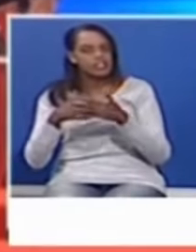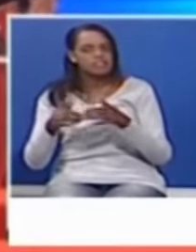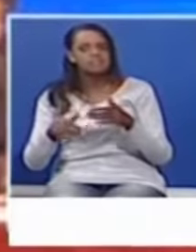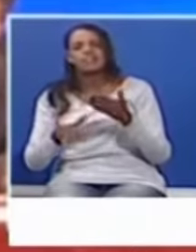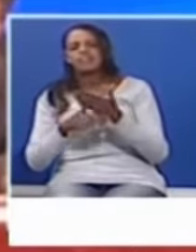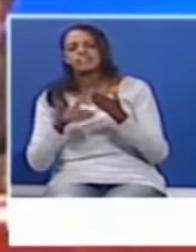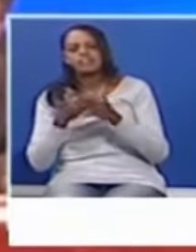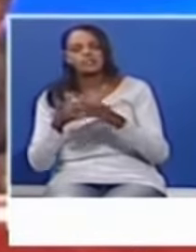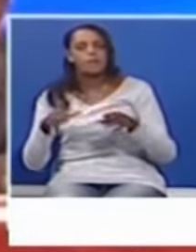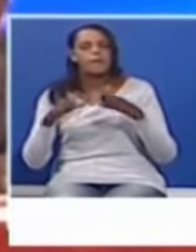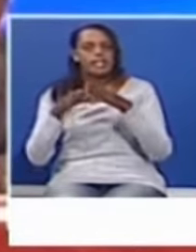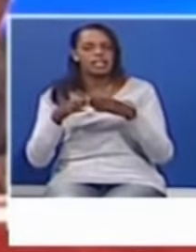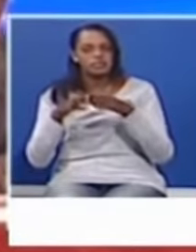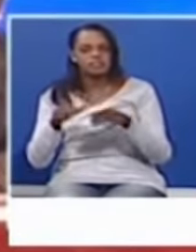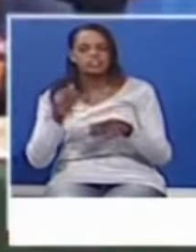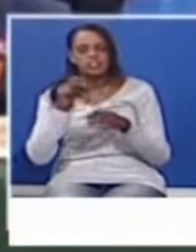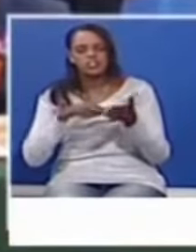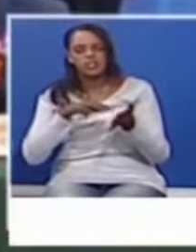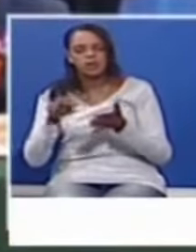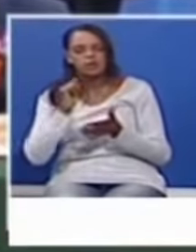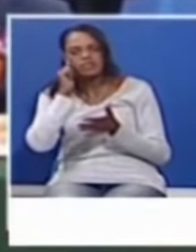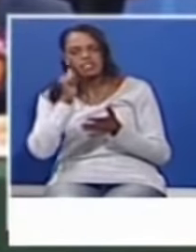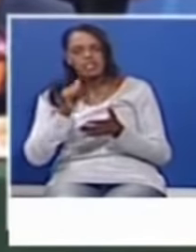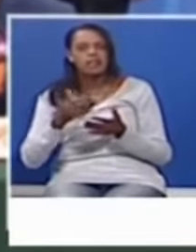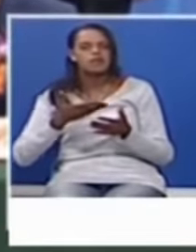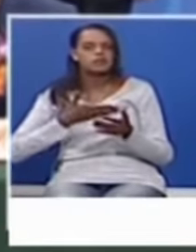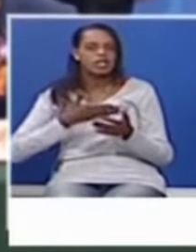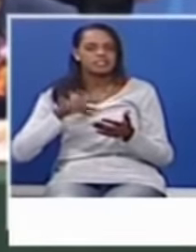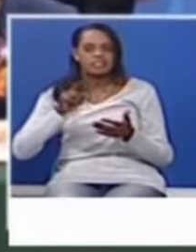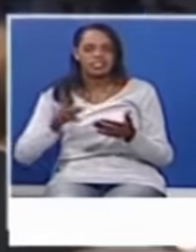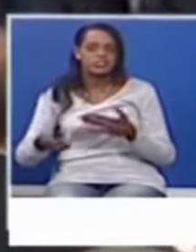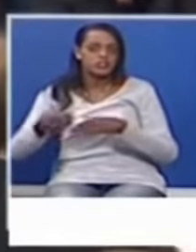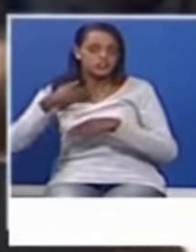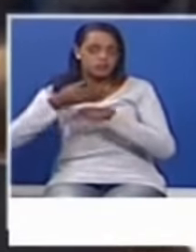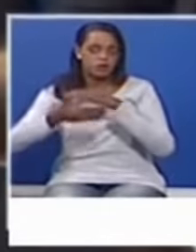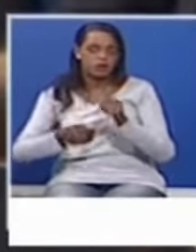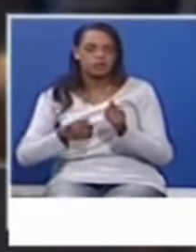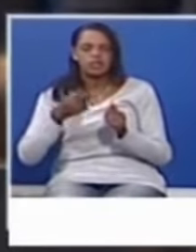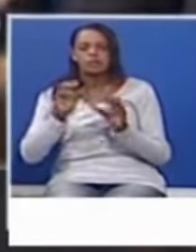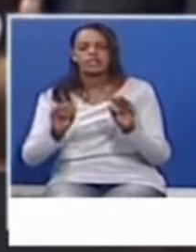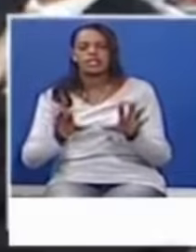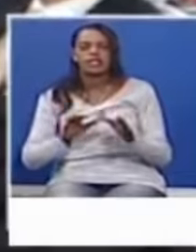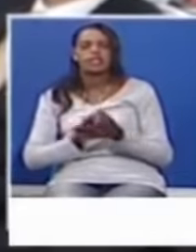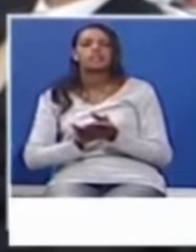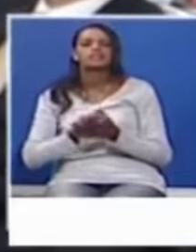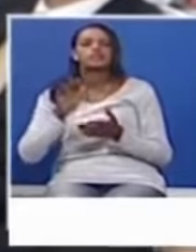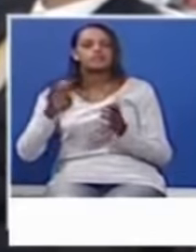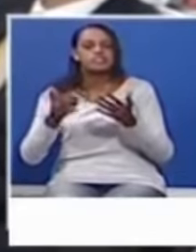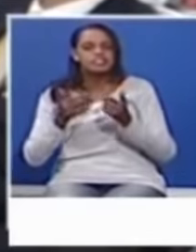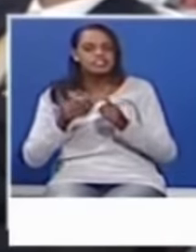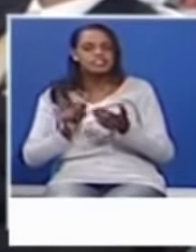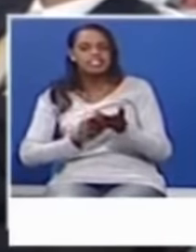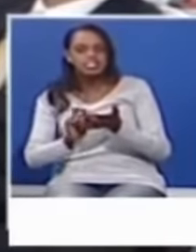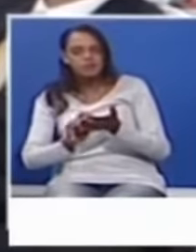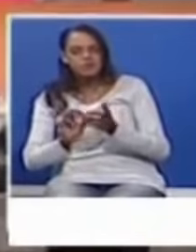مراخب مراخبيتاتن حرشاو تسعيتن زا مسلي حيالو تسلاتات زشبن مخانة حبيروم بمسرد كيلاتات اتستخد تمس